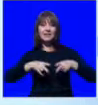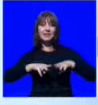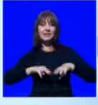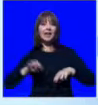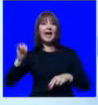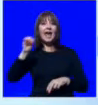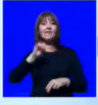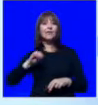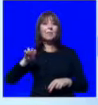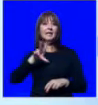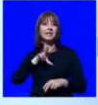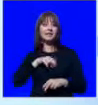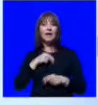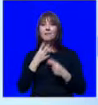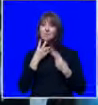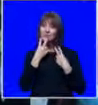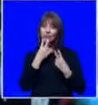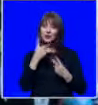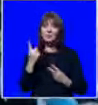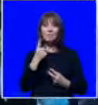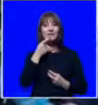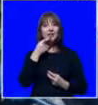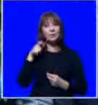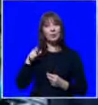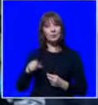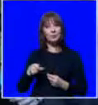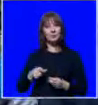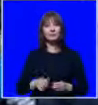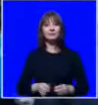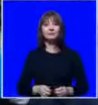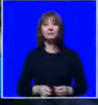европейската титла. Вижте първите им думи.